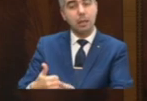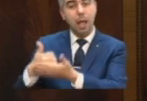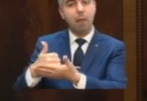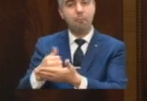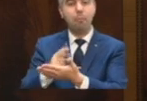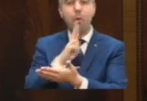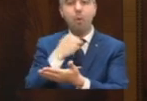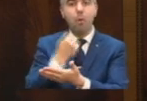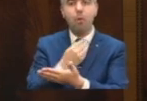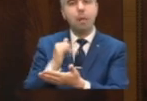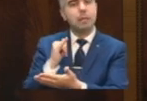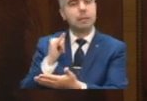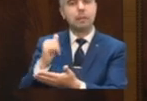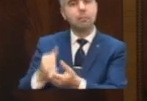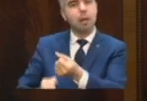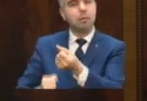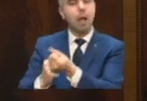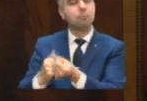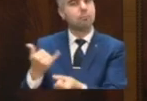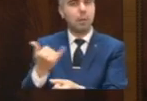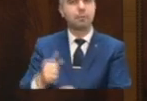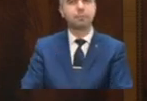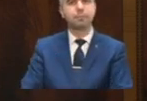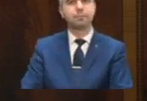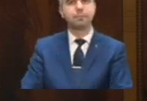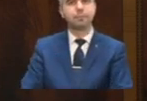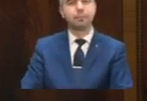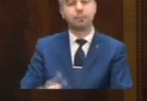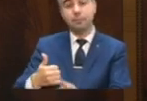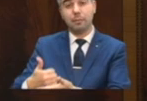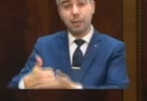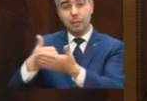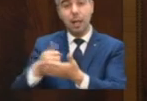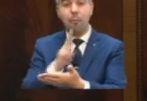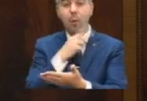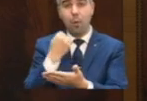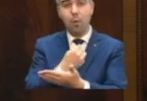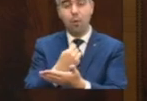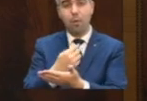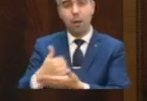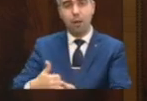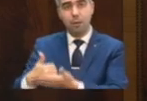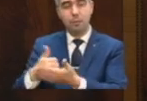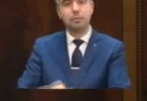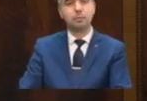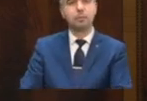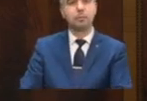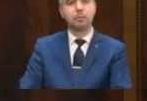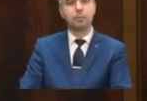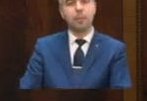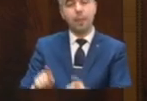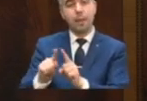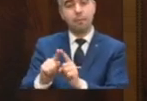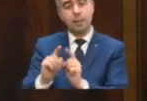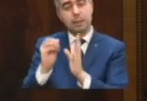السكن بطريقة أو أخرى. وأذكر كذلك أن الدعم الذي تقدمه الدولة ويسجل كرهن في العقد